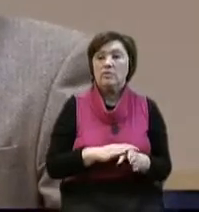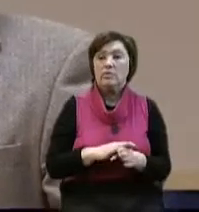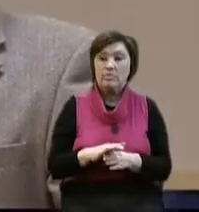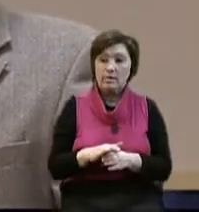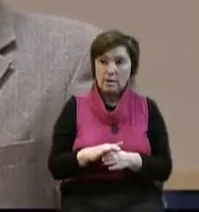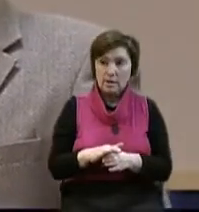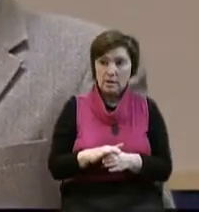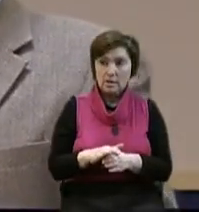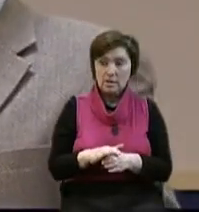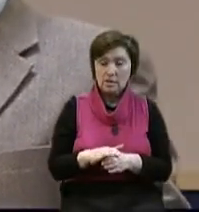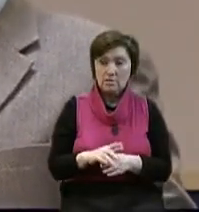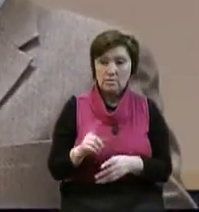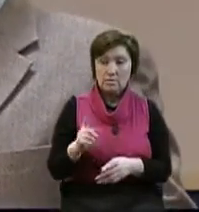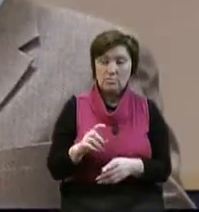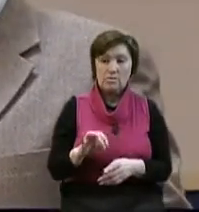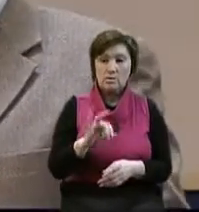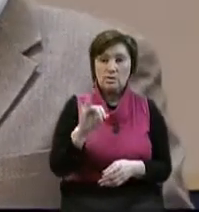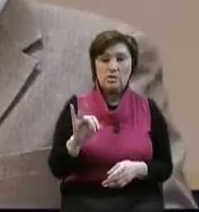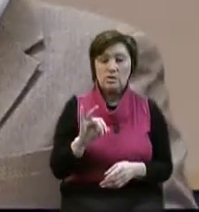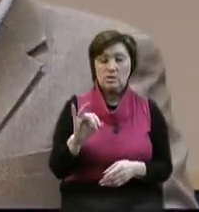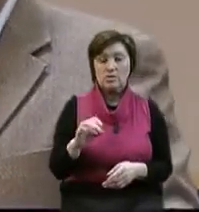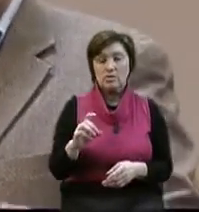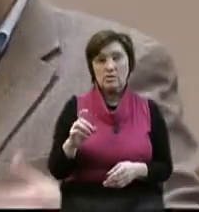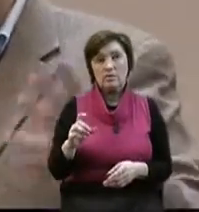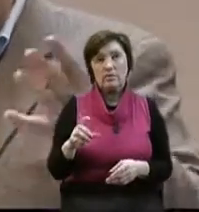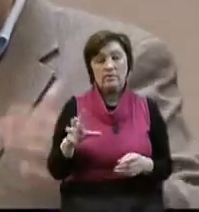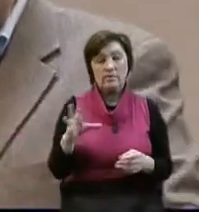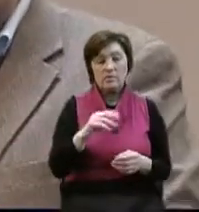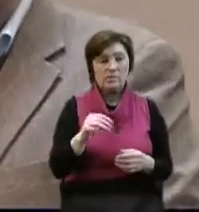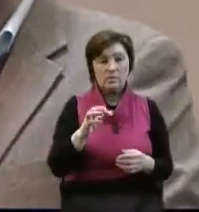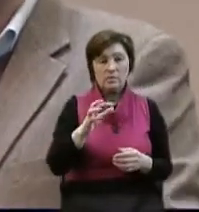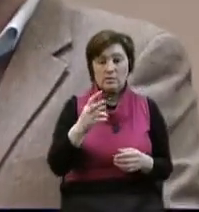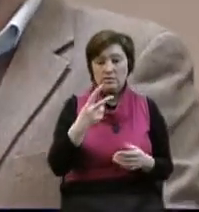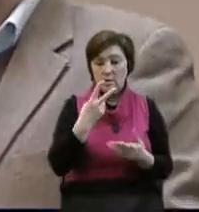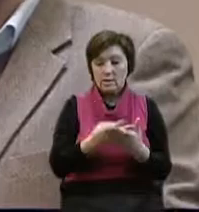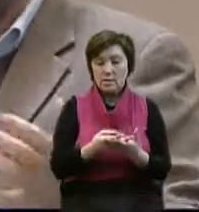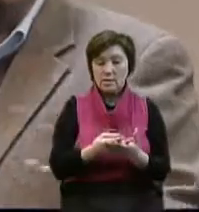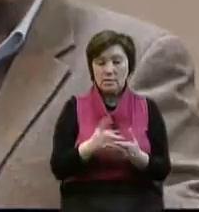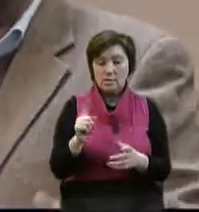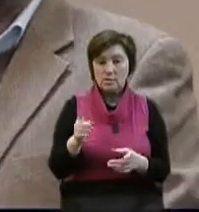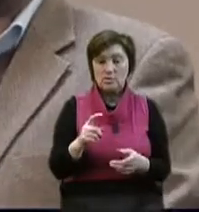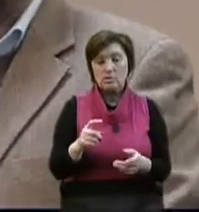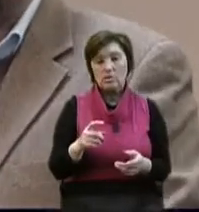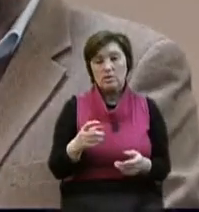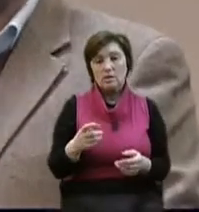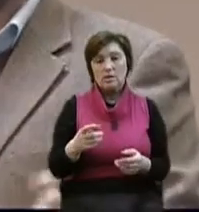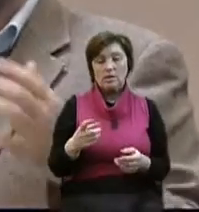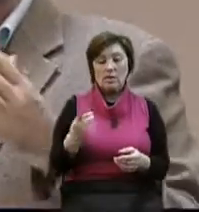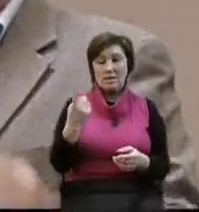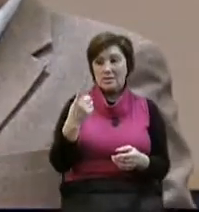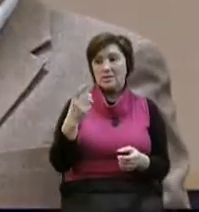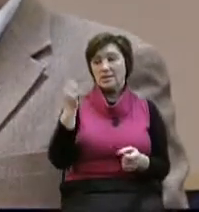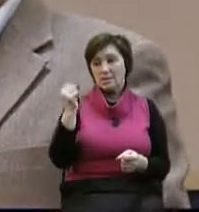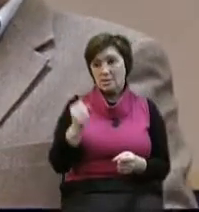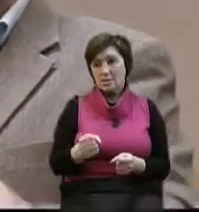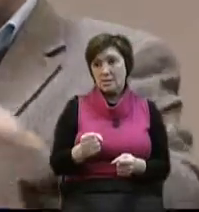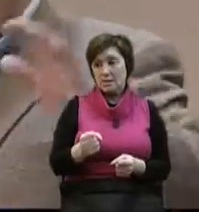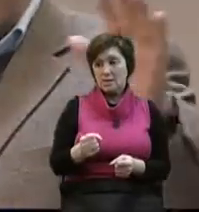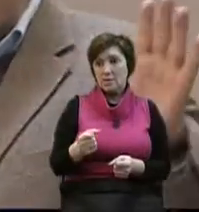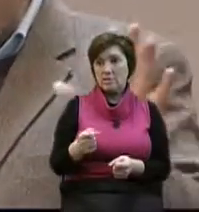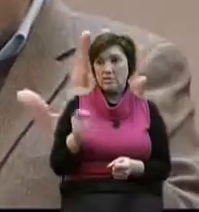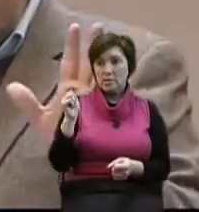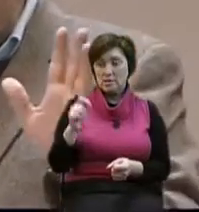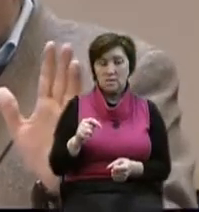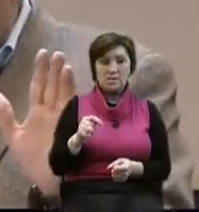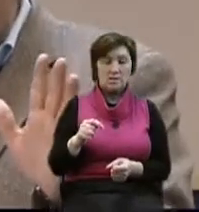сложилось так исторически, что все-таки седьмой день, или первый день, или, можем говорить, как седьмой, воскресенье, или день воскресный,